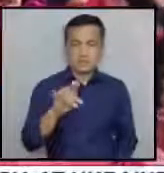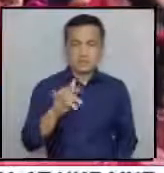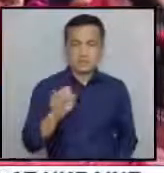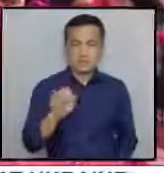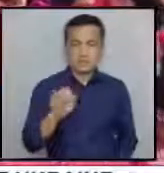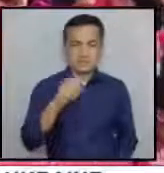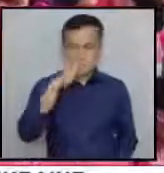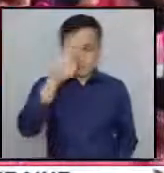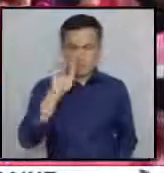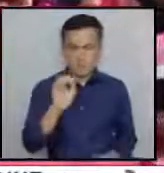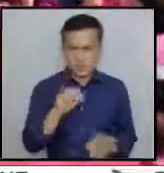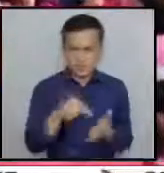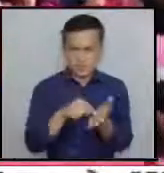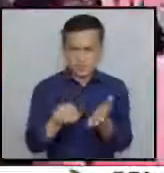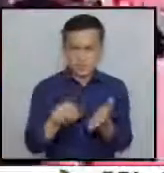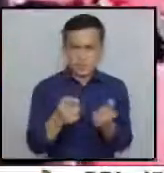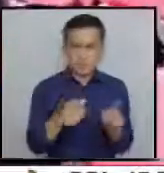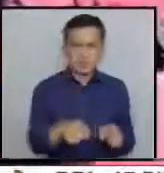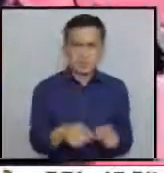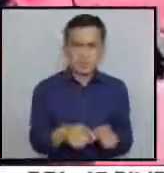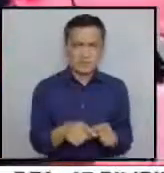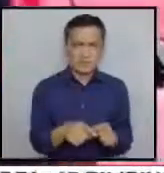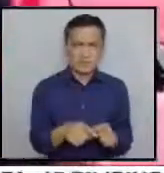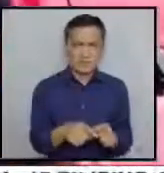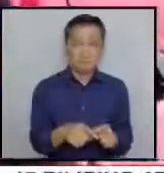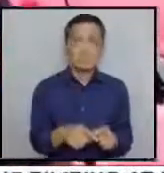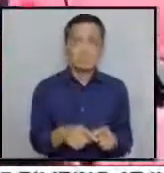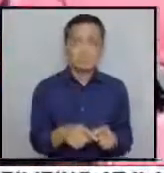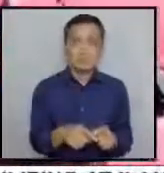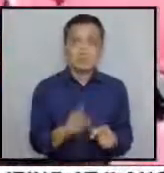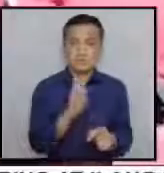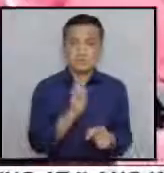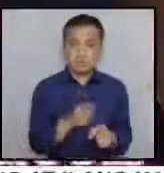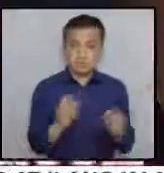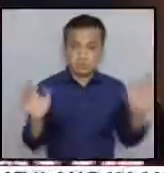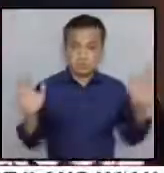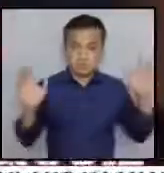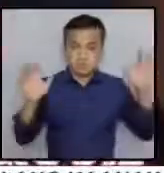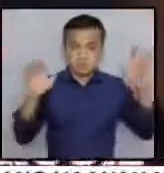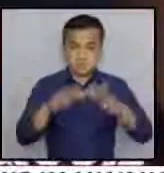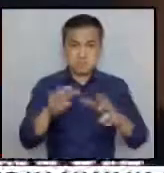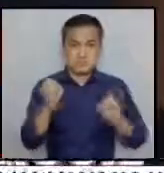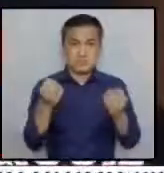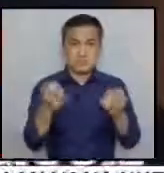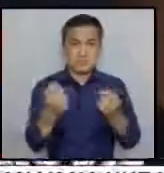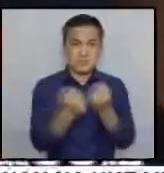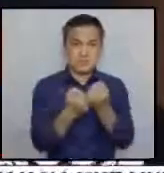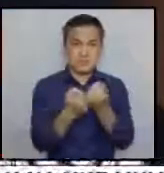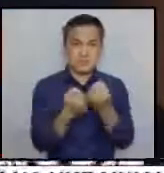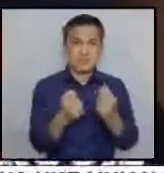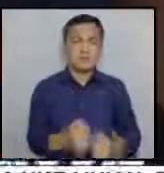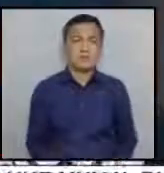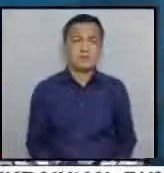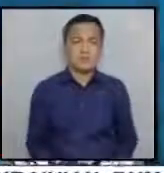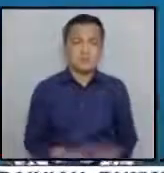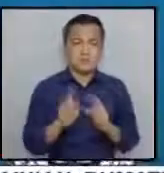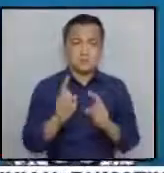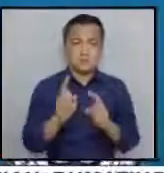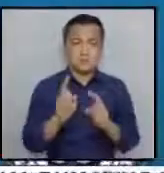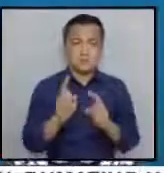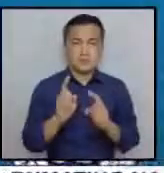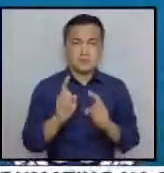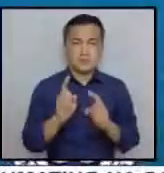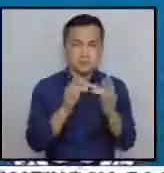bayarang naganap at klarong dumagsalang ang libo-libo nilang mga taga-suporta. Dumalo rin si Robredo sa isang online forum.